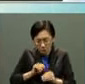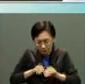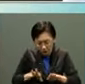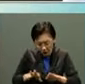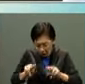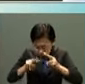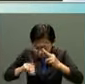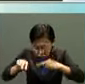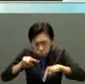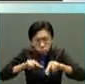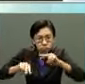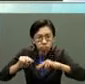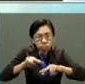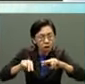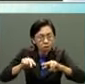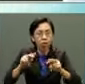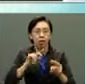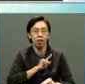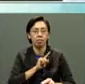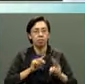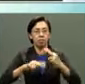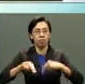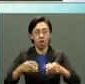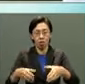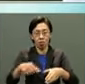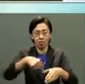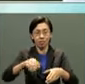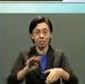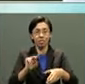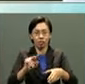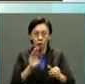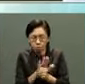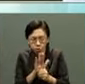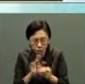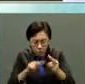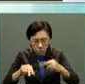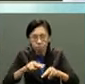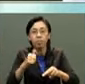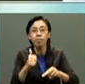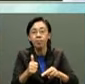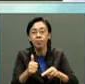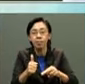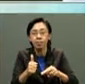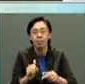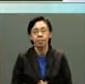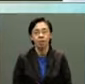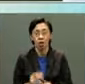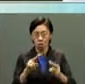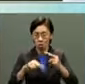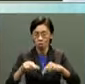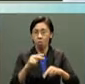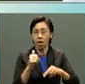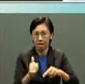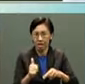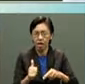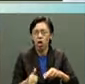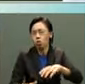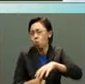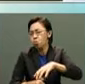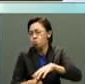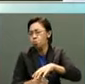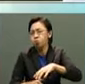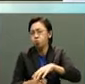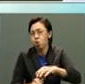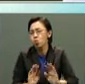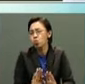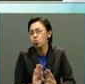ครับซึ่งตอนนี้ก็ดูแลคนทั้ง42คนนี้อย่างดีในช่วงเวลาของการที่จะต้องกักตัว